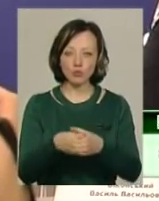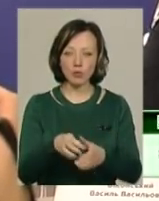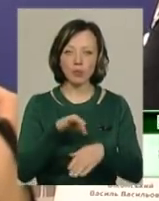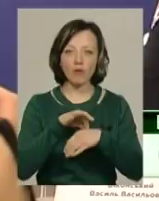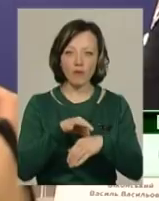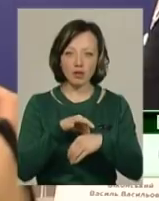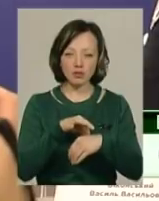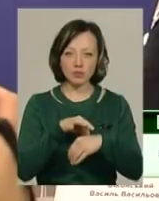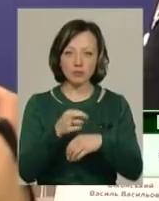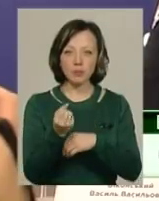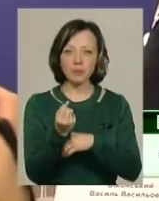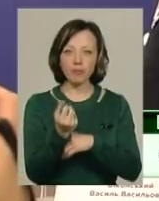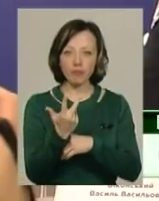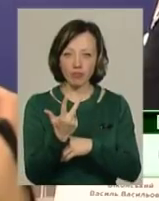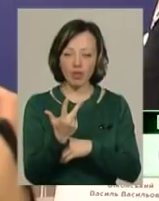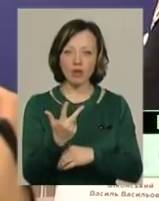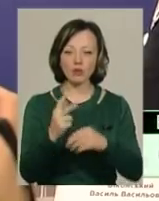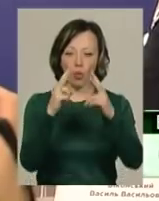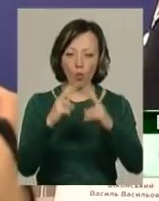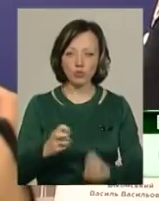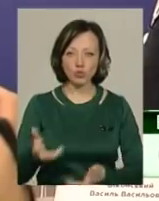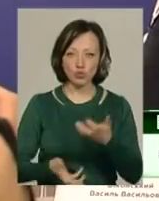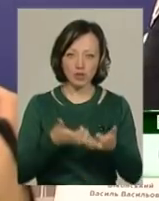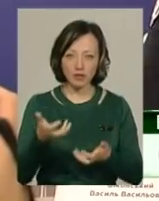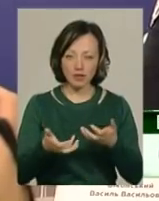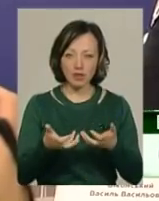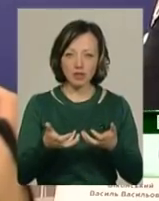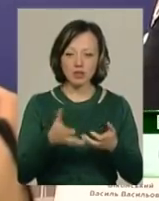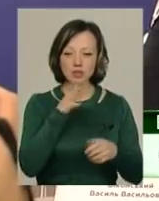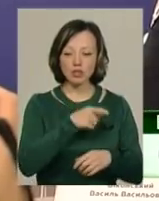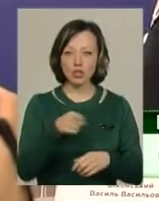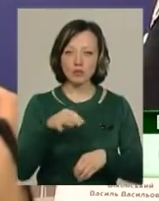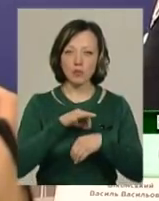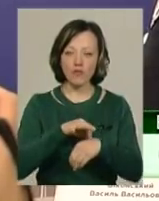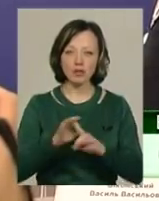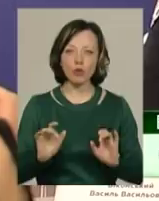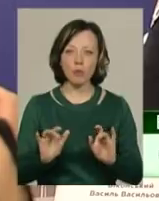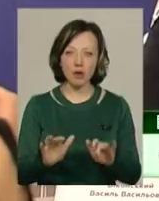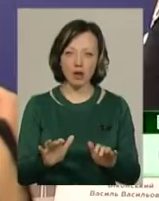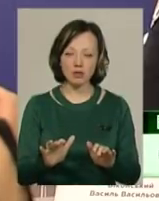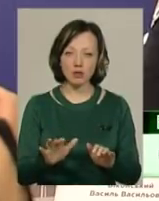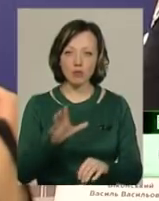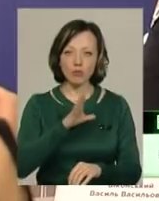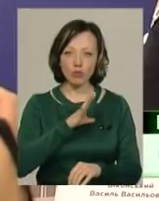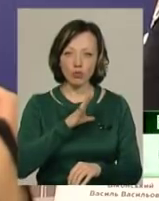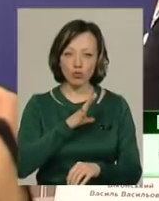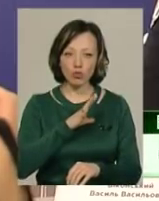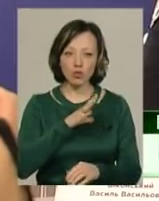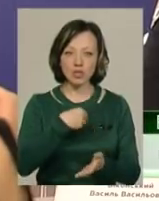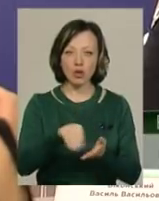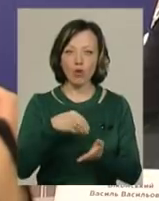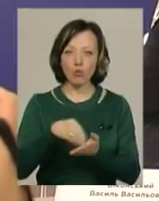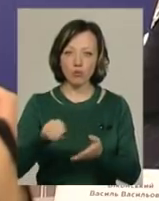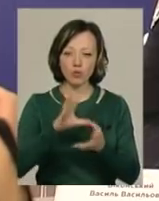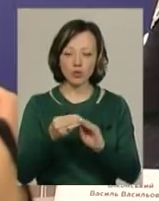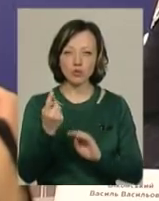проведено 13 санкціонованих обшуків. За час проведення операції було проведено закупок